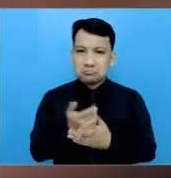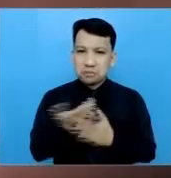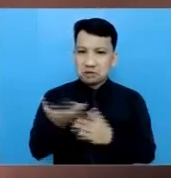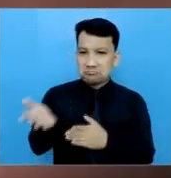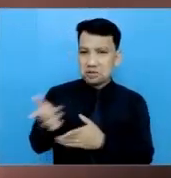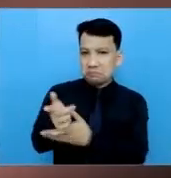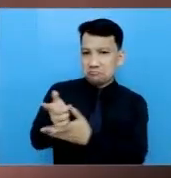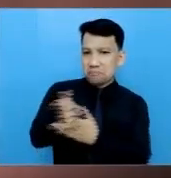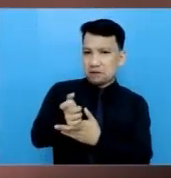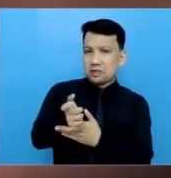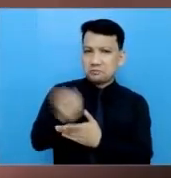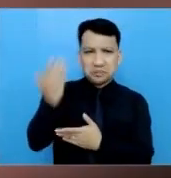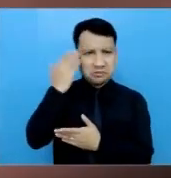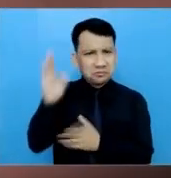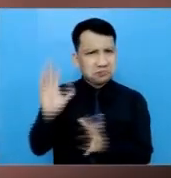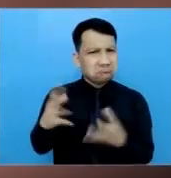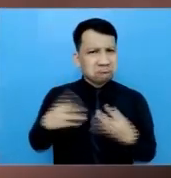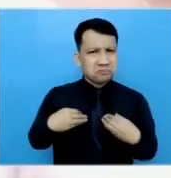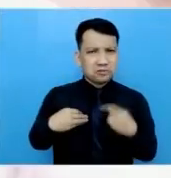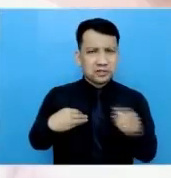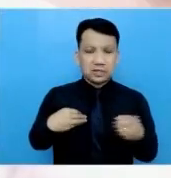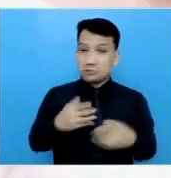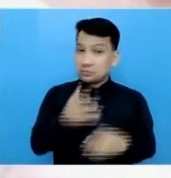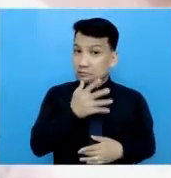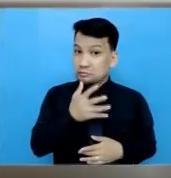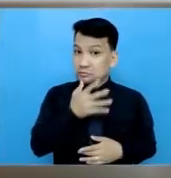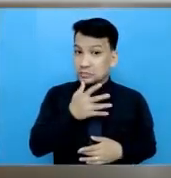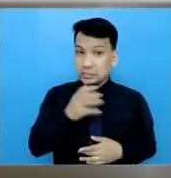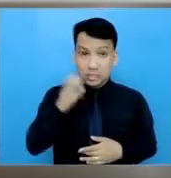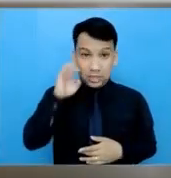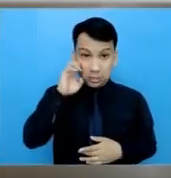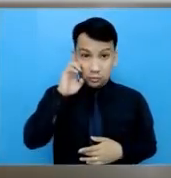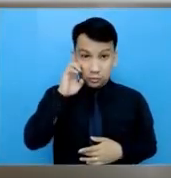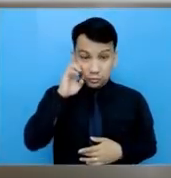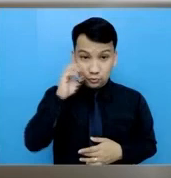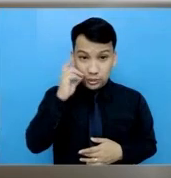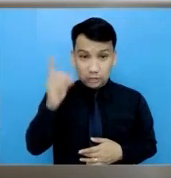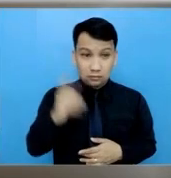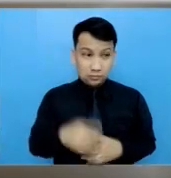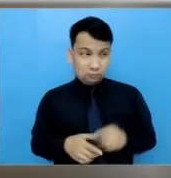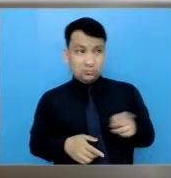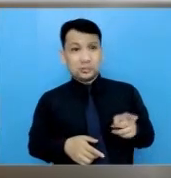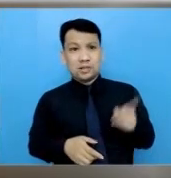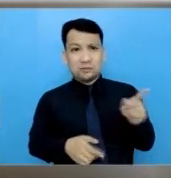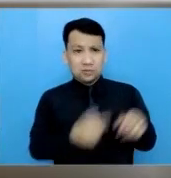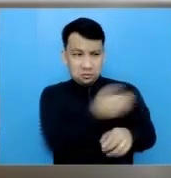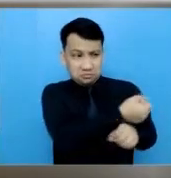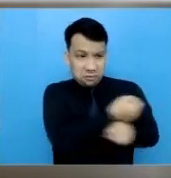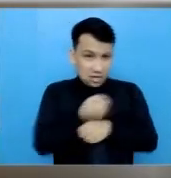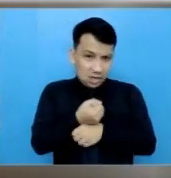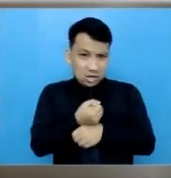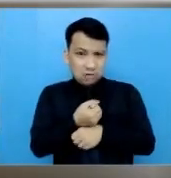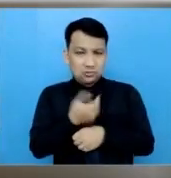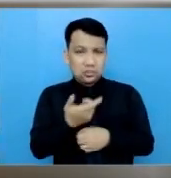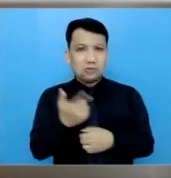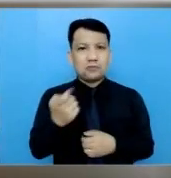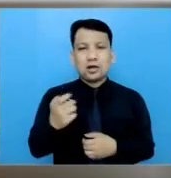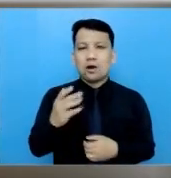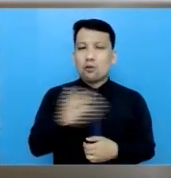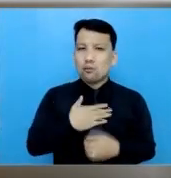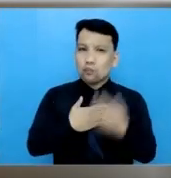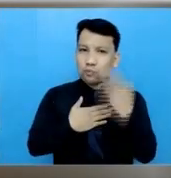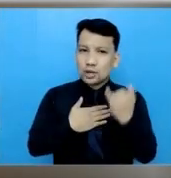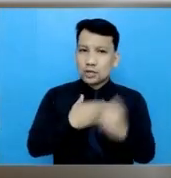Pero hindi yan matanggap ng ina ni Edwin. At saka ang sabi nila, sir, bang agaw ng baril? Imposible, sir, kasi yung anak ko na yung